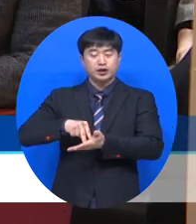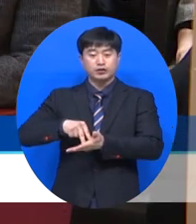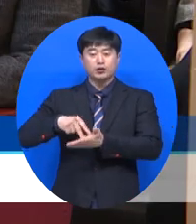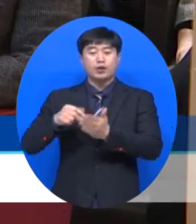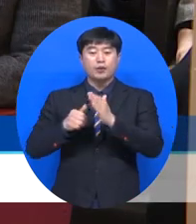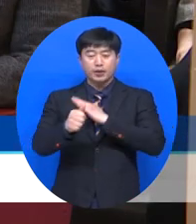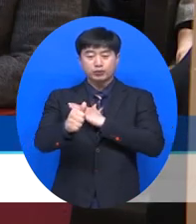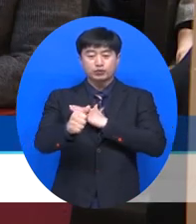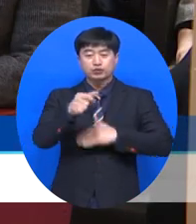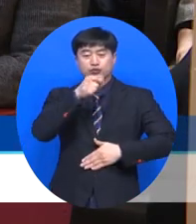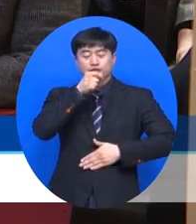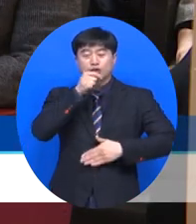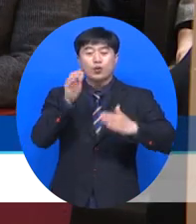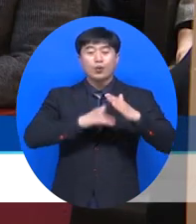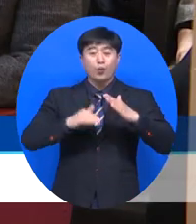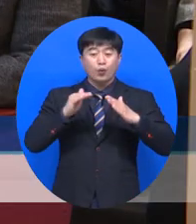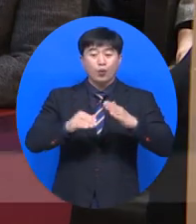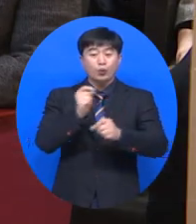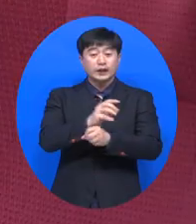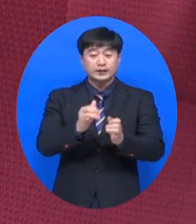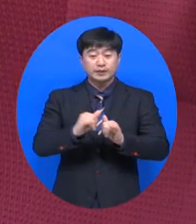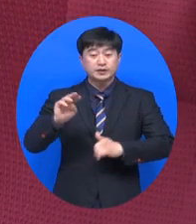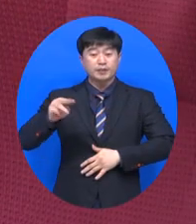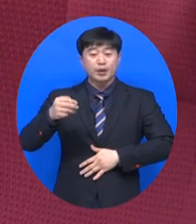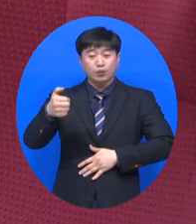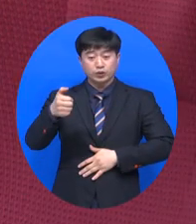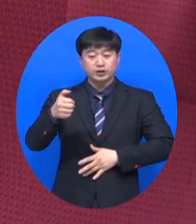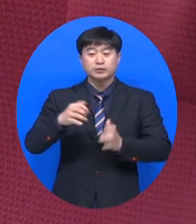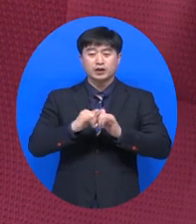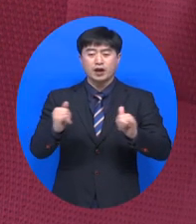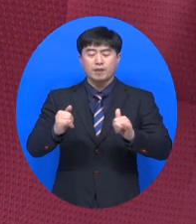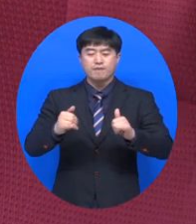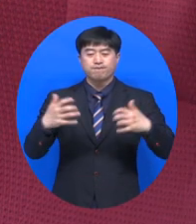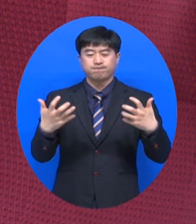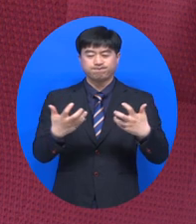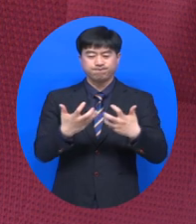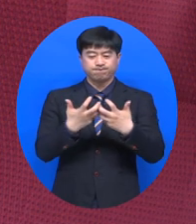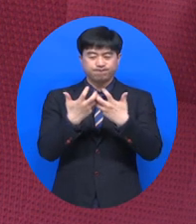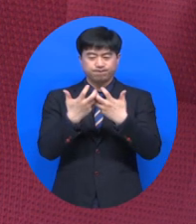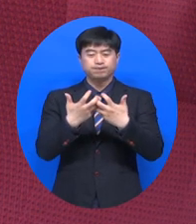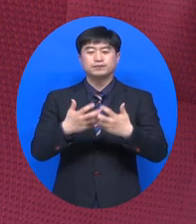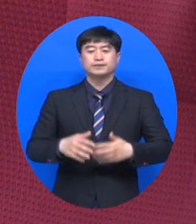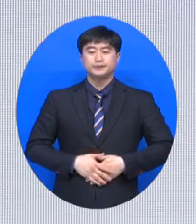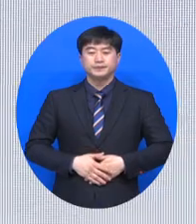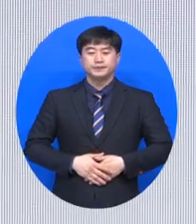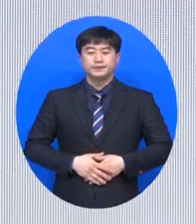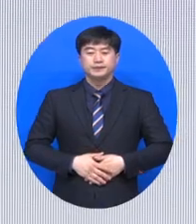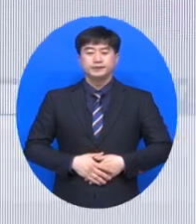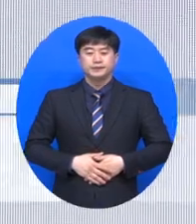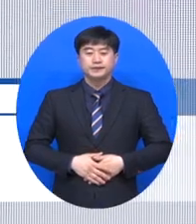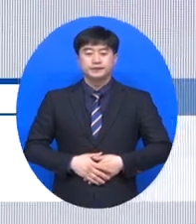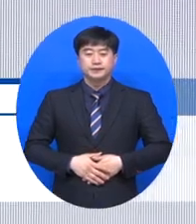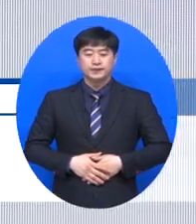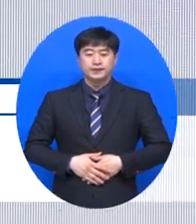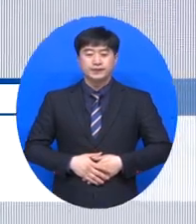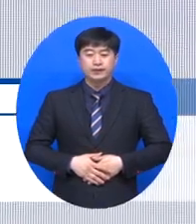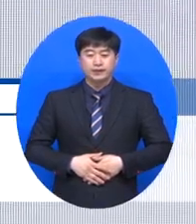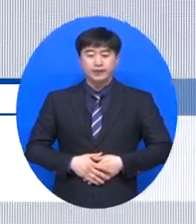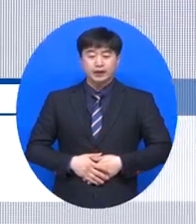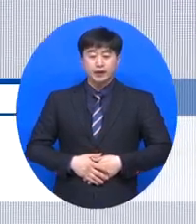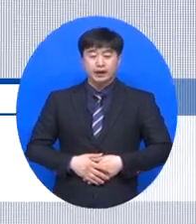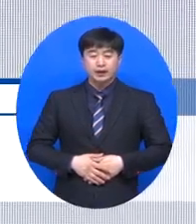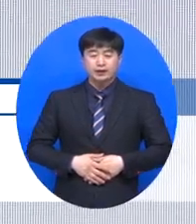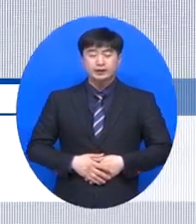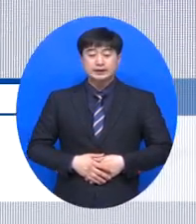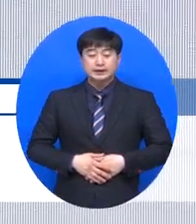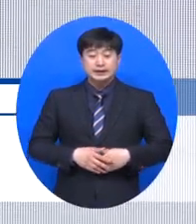찾았고 수원시 공무원 350여 명이 빈자리 없이 강당을 가득 메웠습니다. 승자독 식구들을 깨려면